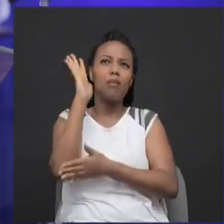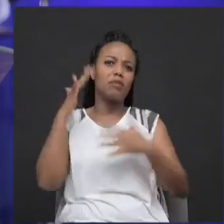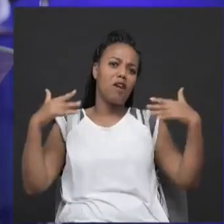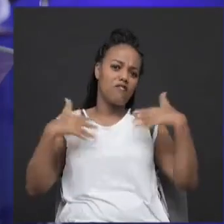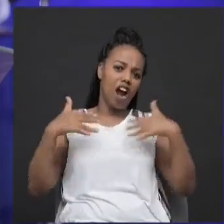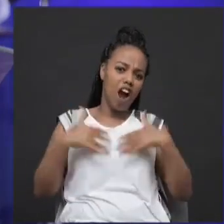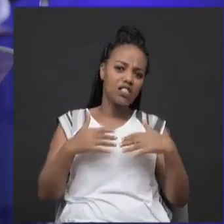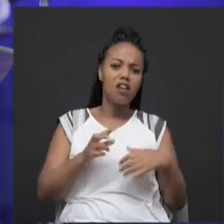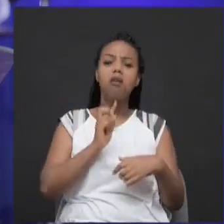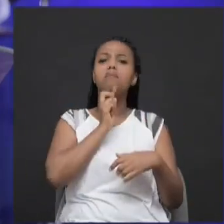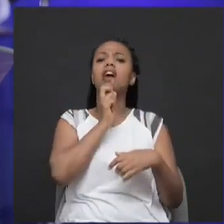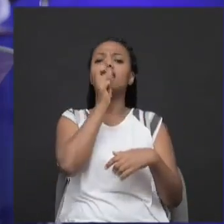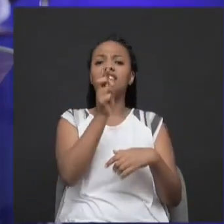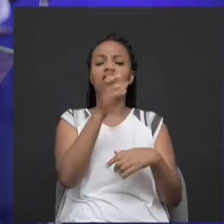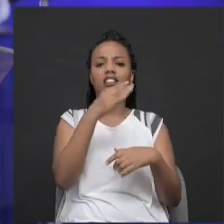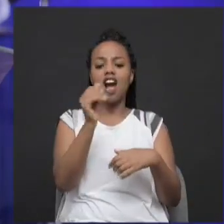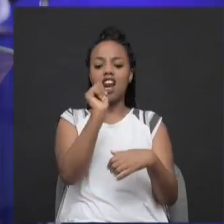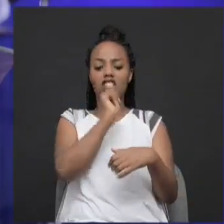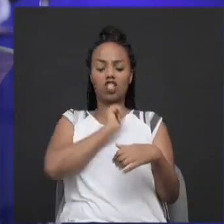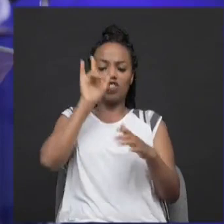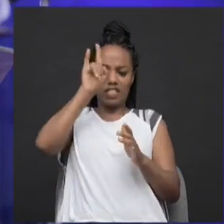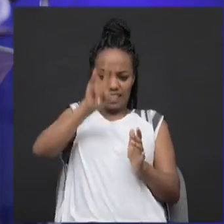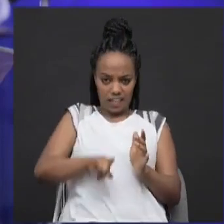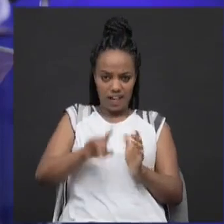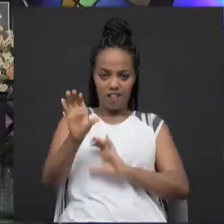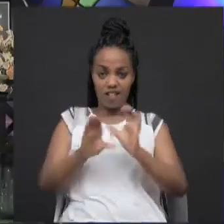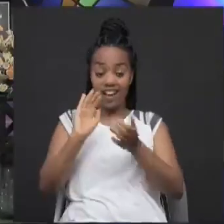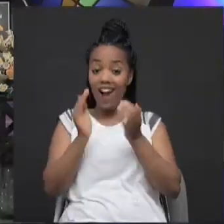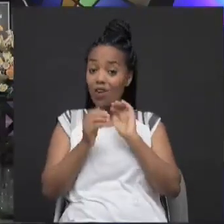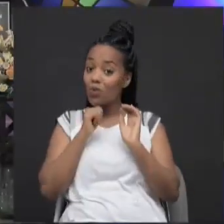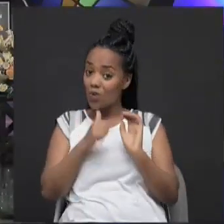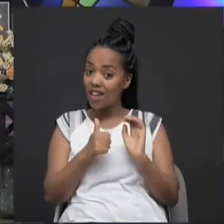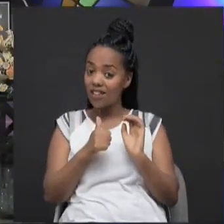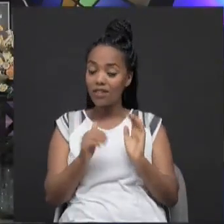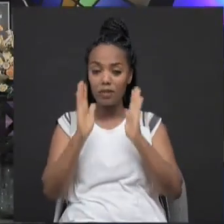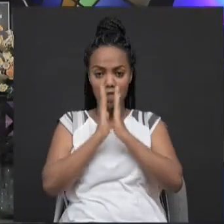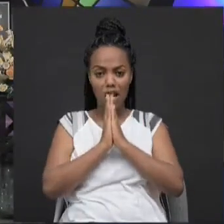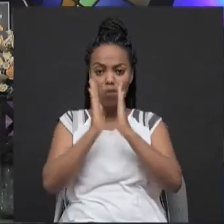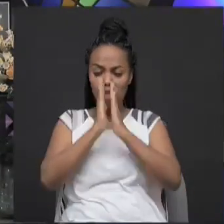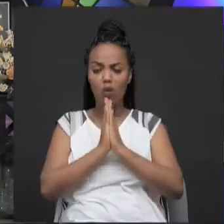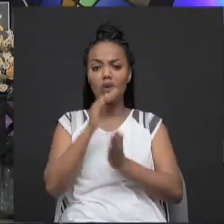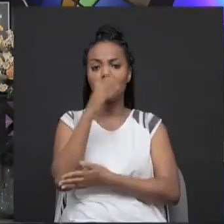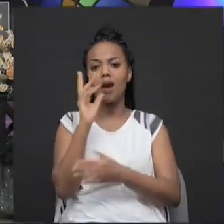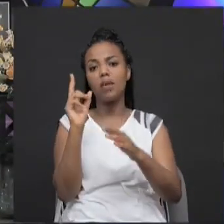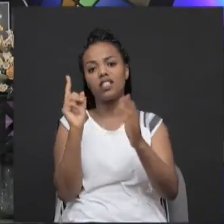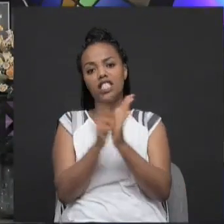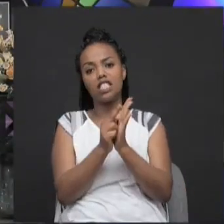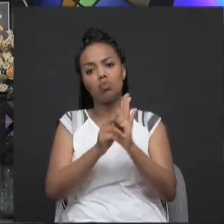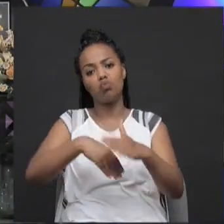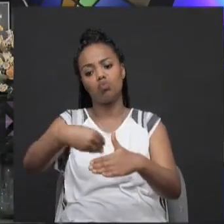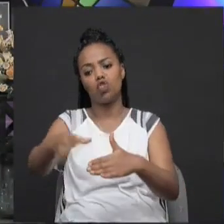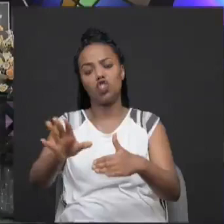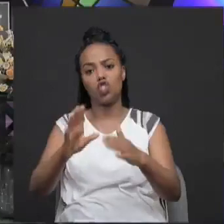እግዚአብሔር በቅንነትና ራሳችንን ዝቅ አርገን ካልሆነ የምንጸልየው ጸሎት ከእግዚአብሔር ህገ ደንብ ውጪ